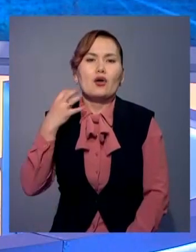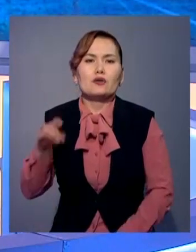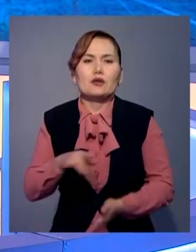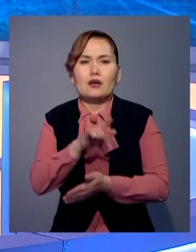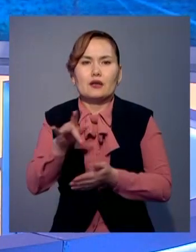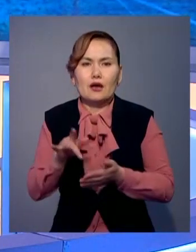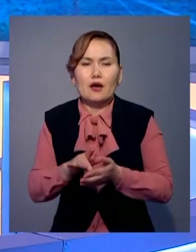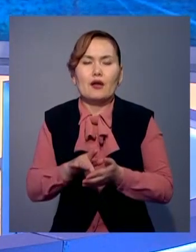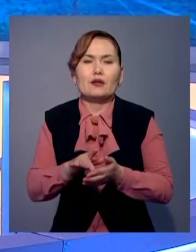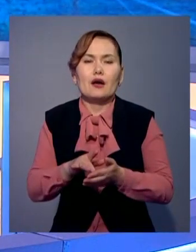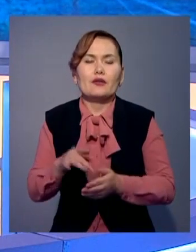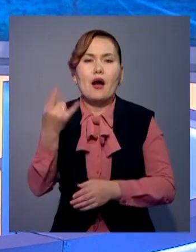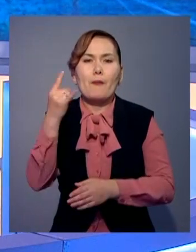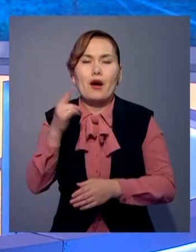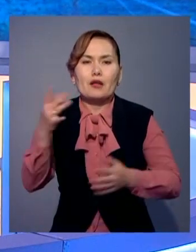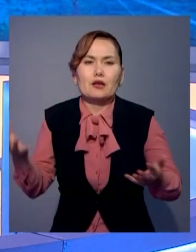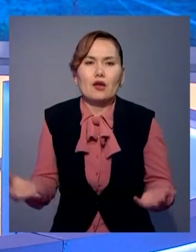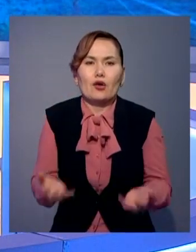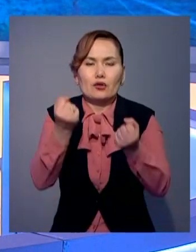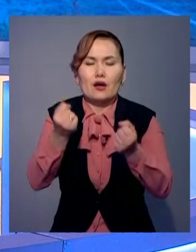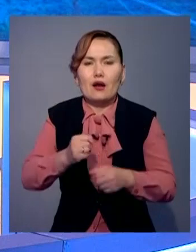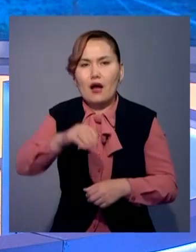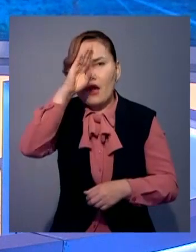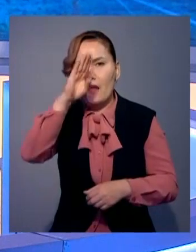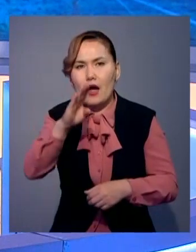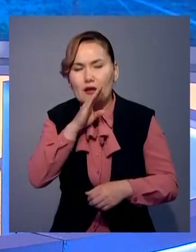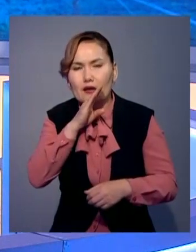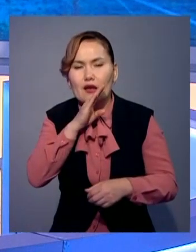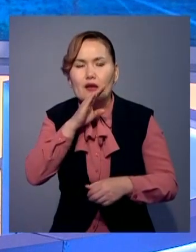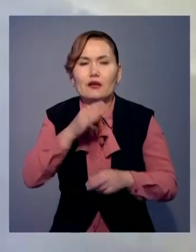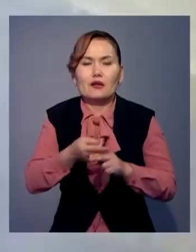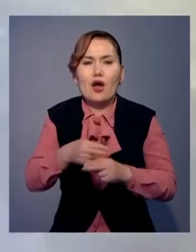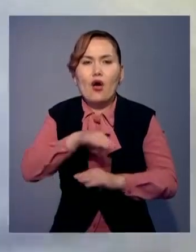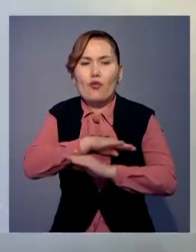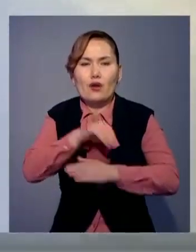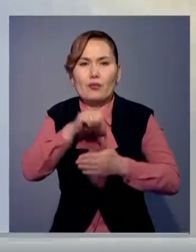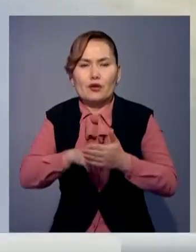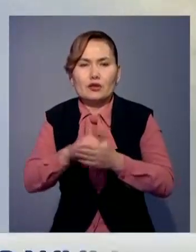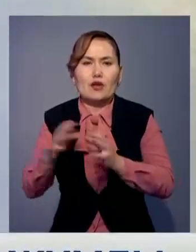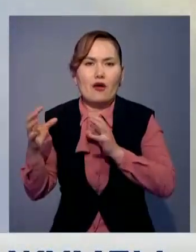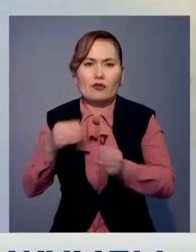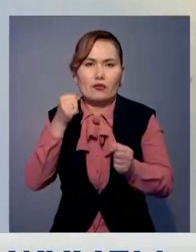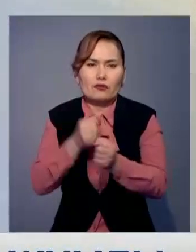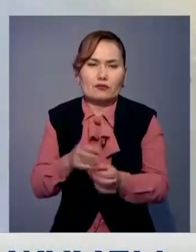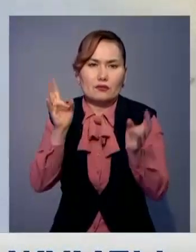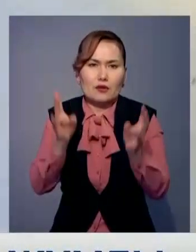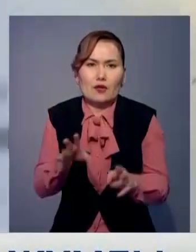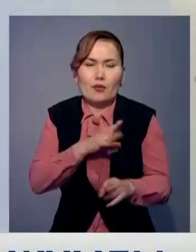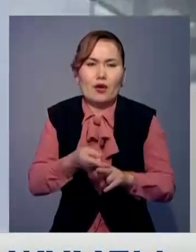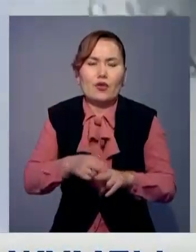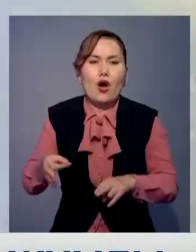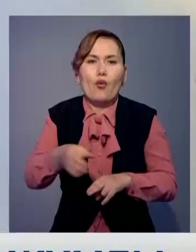Қызылордада баласын құтқармақ болған әкені автобус қағып өлтірді. Оқиға Абай және Алтынсарин көшелерінің қиылысында болды. Облыстық